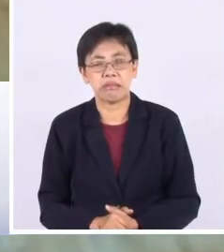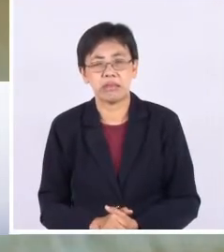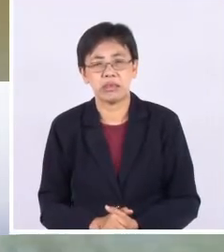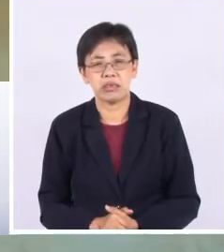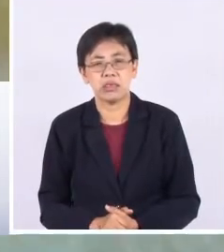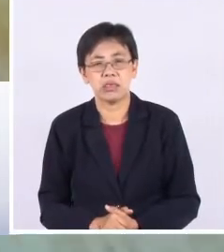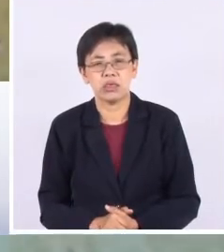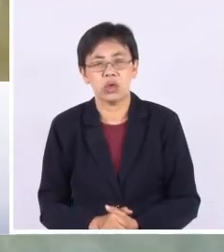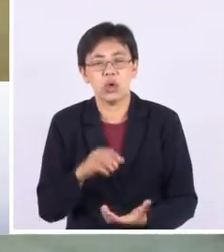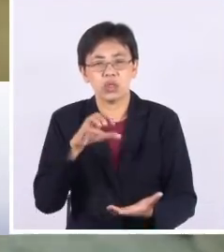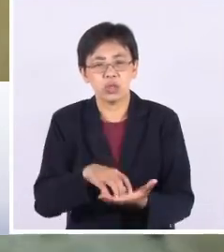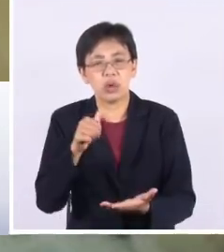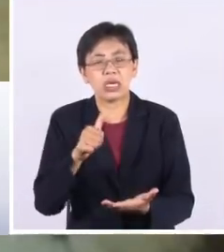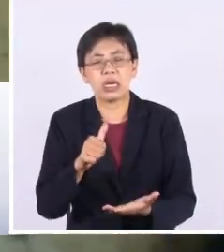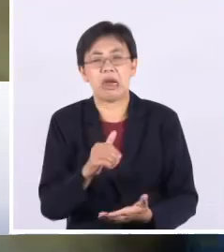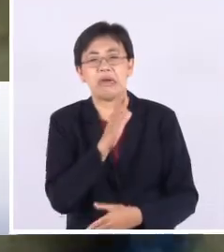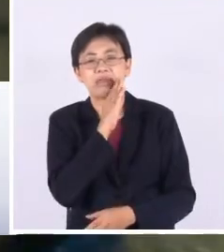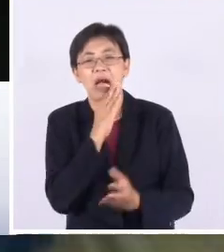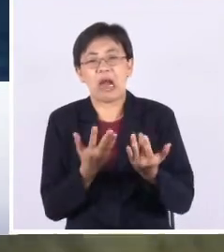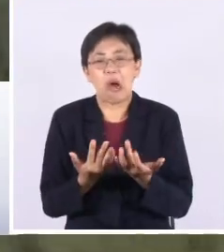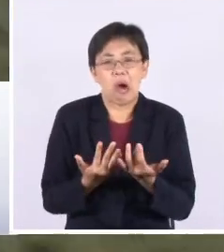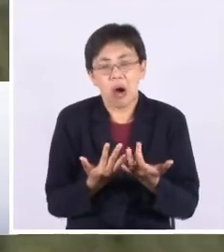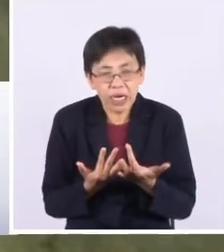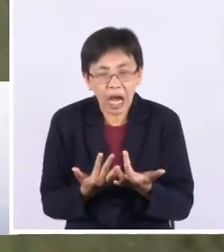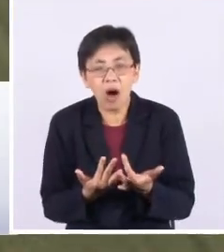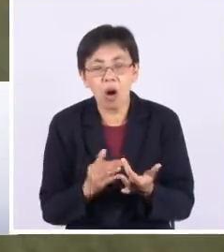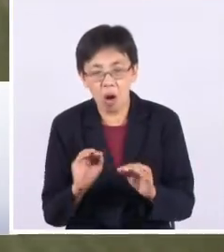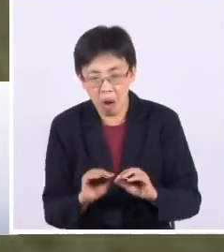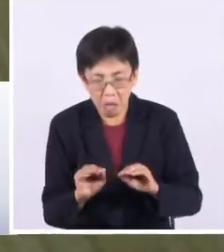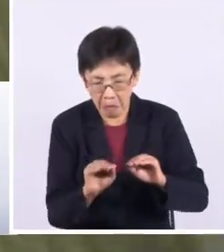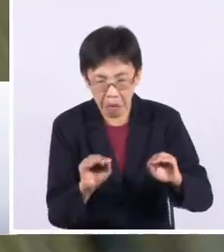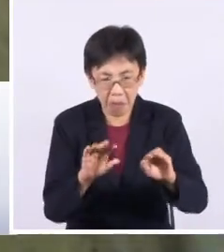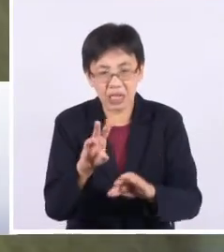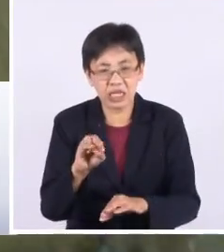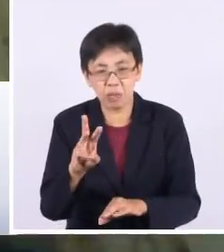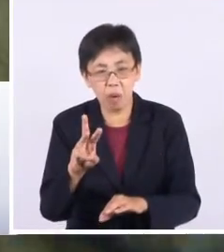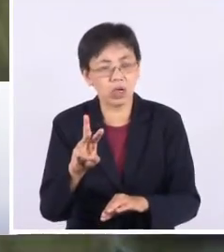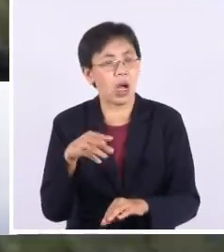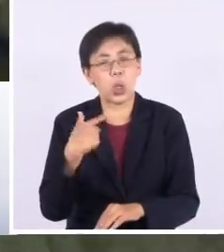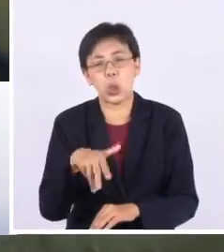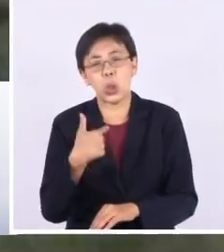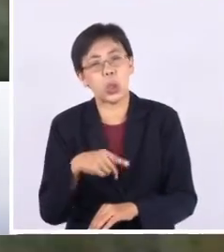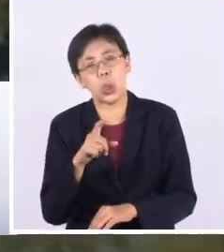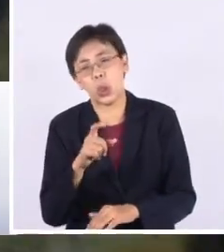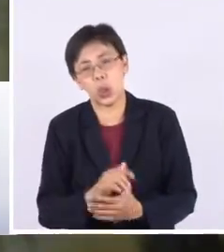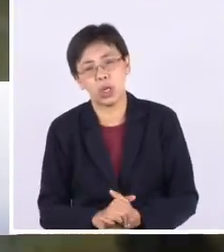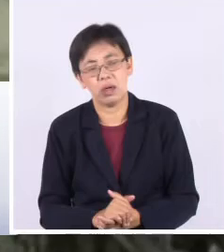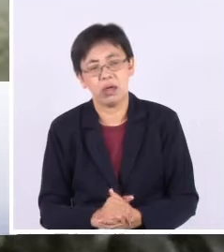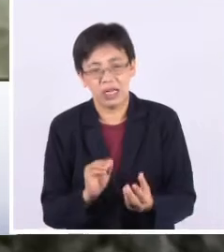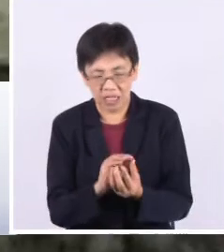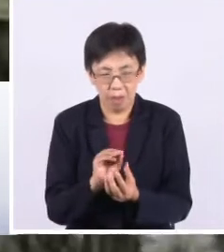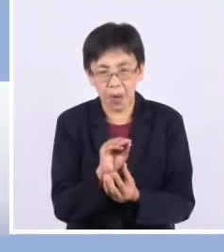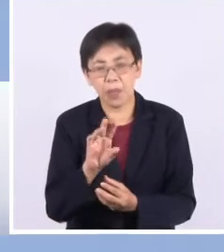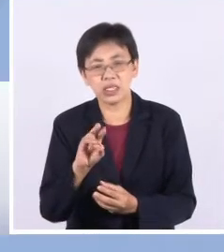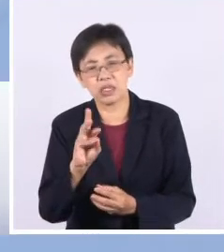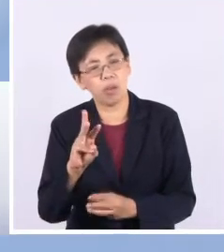แม่โชคดีมากนี่ถ้ารออีกนิดนึง76ตัวนี้76ใบเนี่ย76ฟองเนี่ยฟื้นคืนชีพคือออกจากไข่โอ้โ